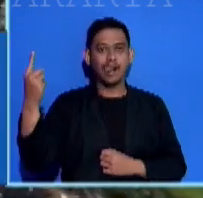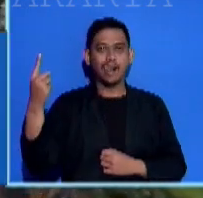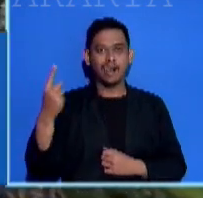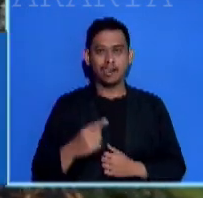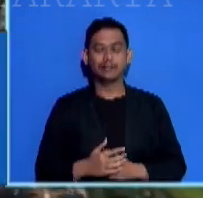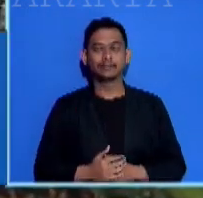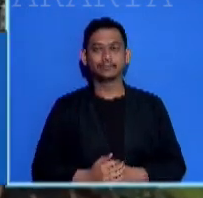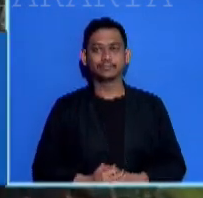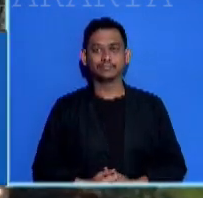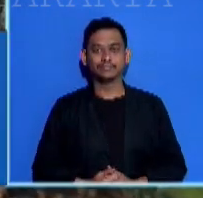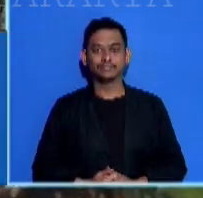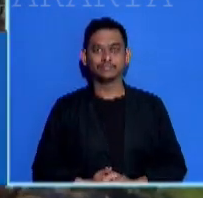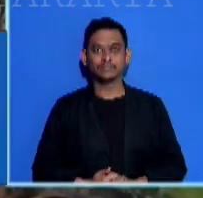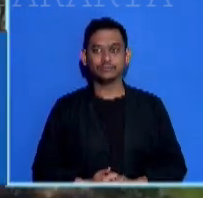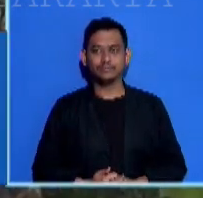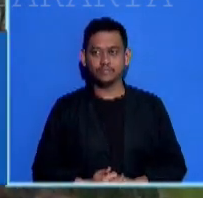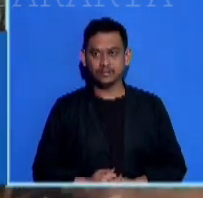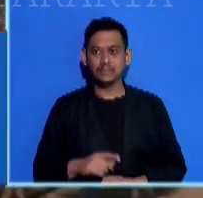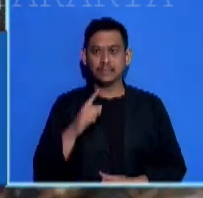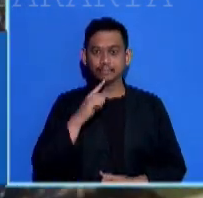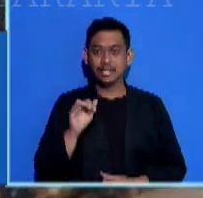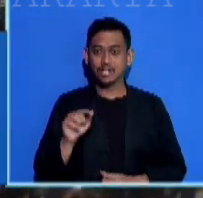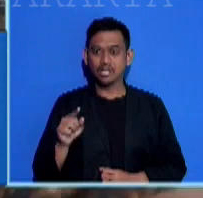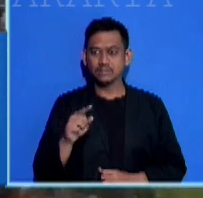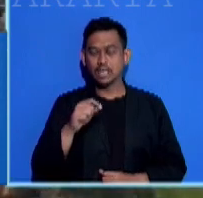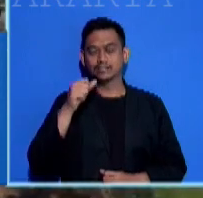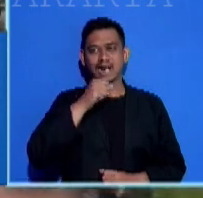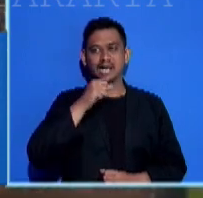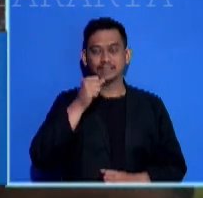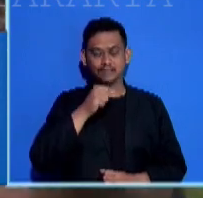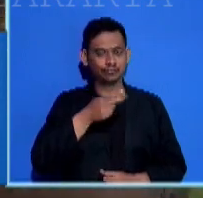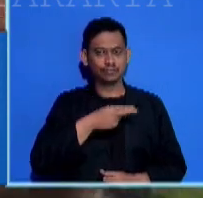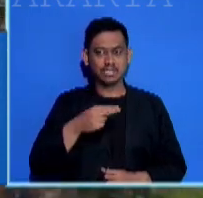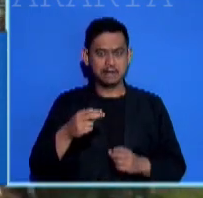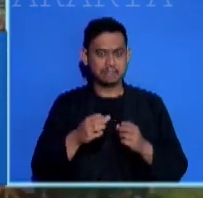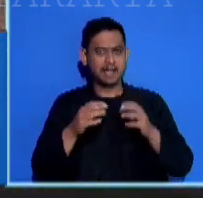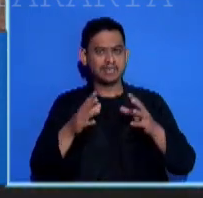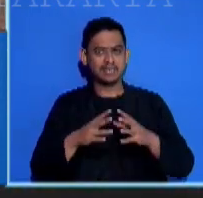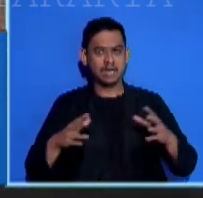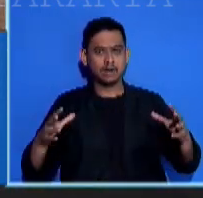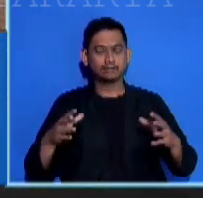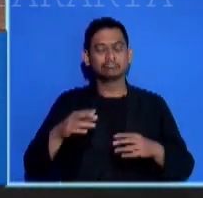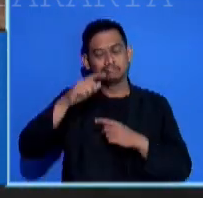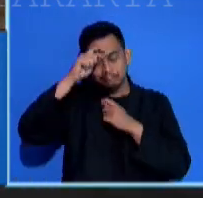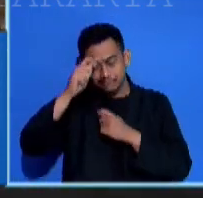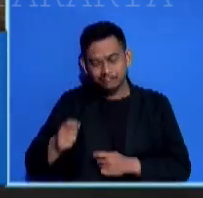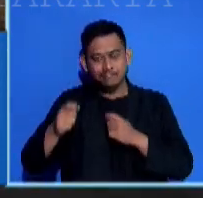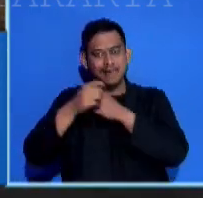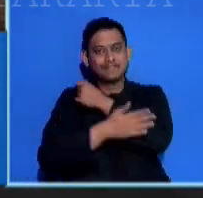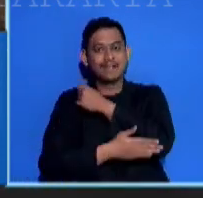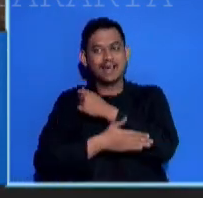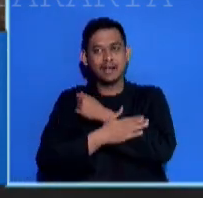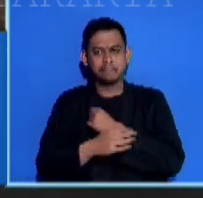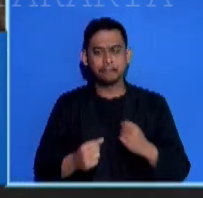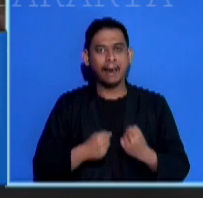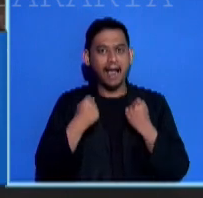Patriotisme itu dari lagu-lagu Indonesia Raya bagi negeri itu bisa membangkitkan semangat. Menurut Sigit,